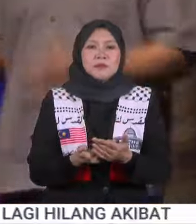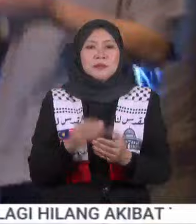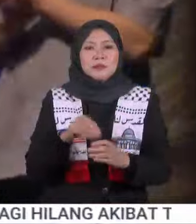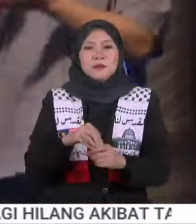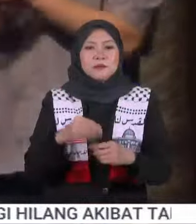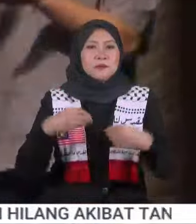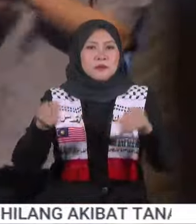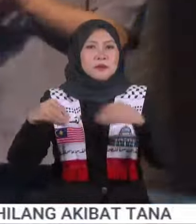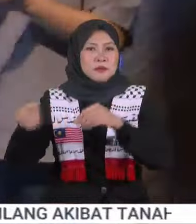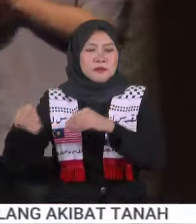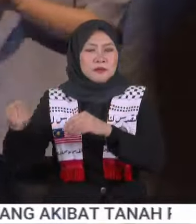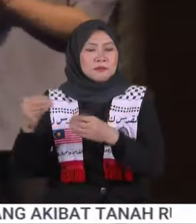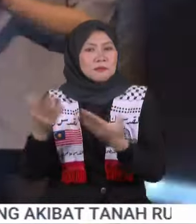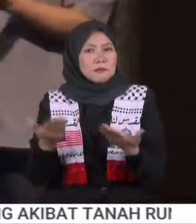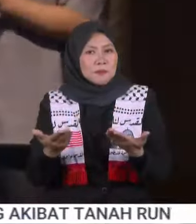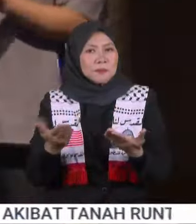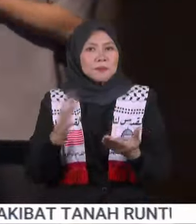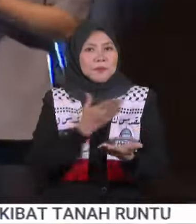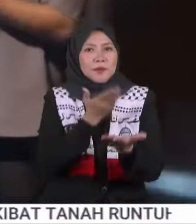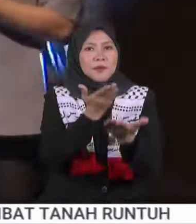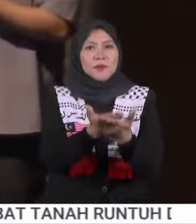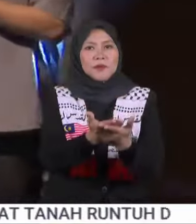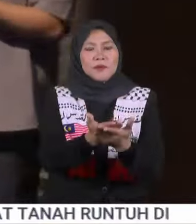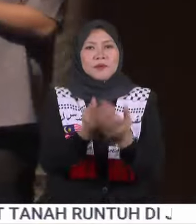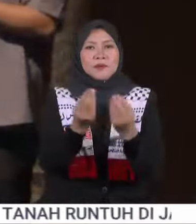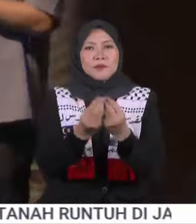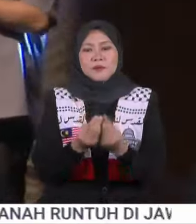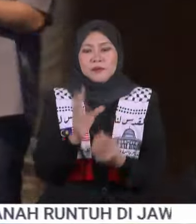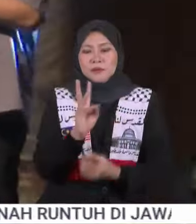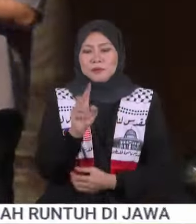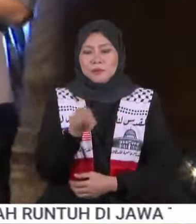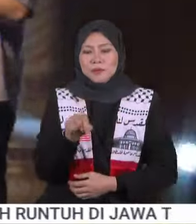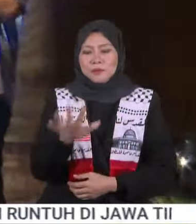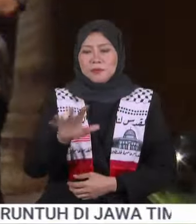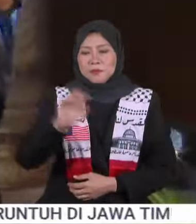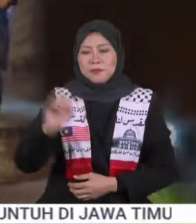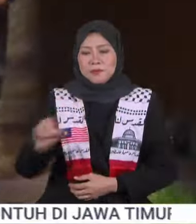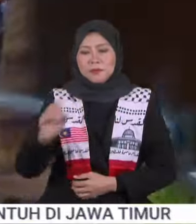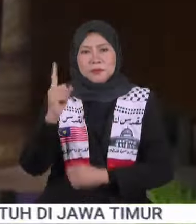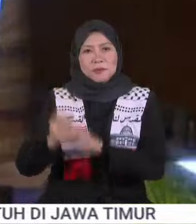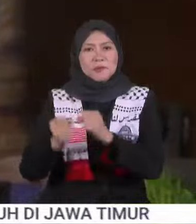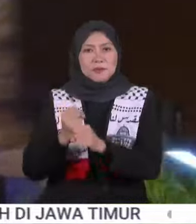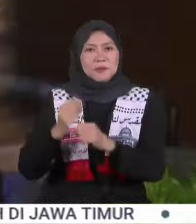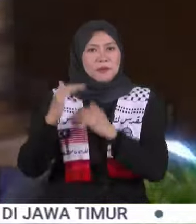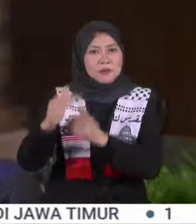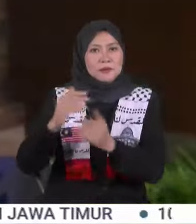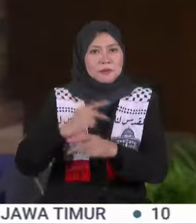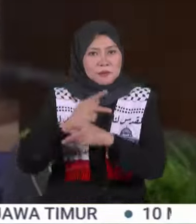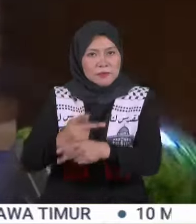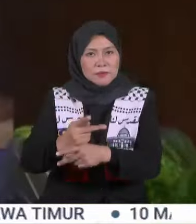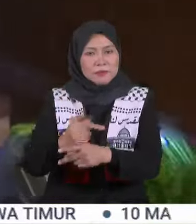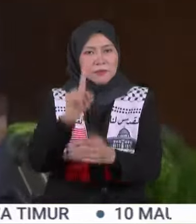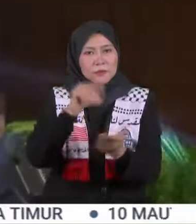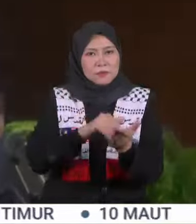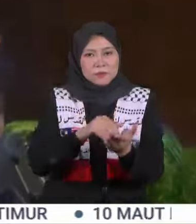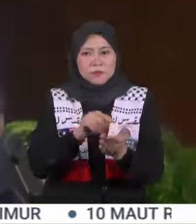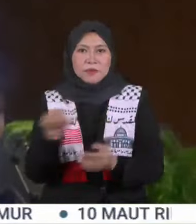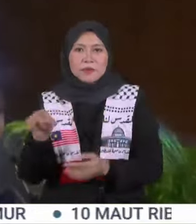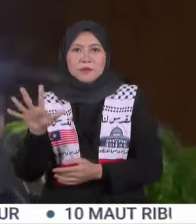di pasaran. Antaranya, ia menawarkan kadar rata 6.50% setahun dengan had pembiayaan antara RM1,000